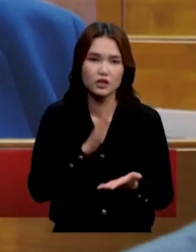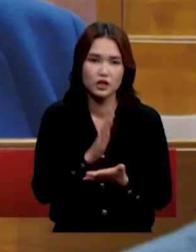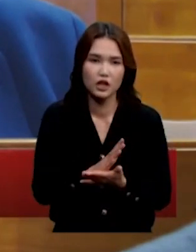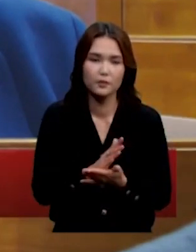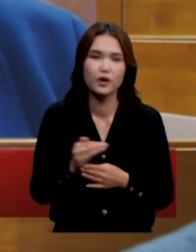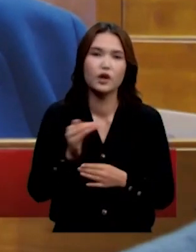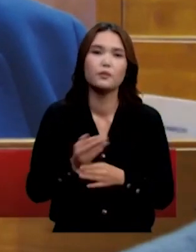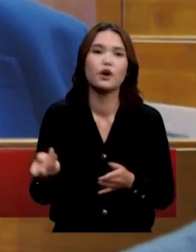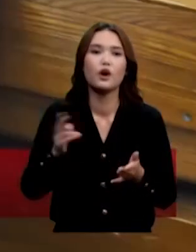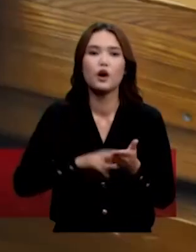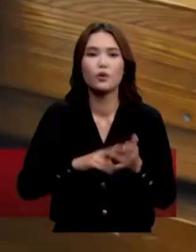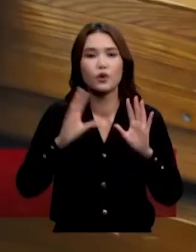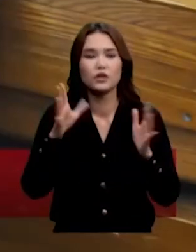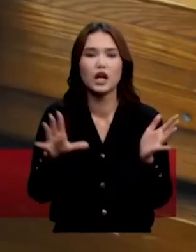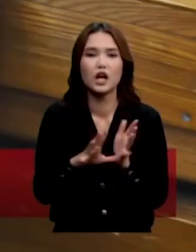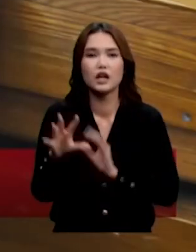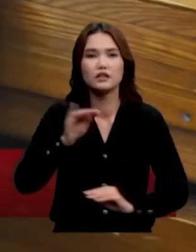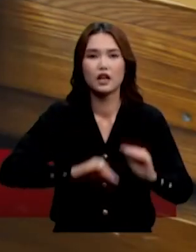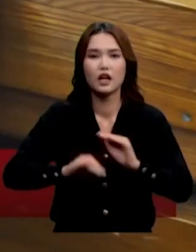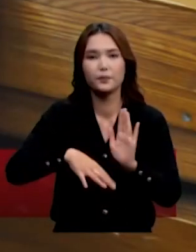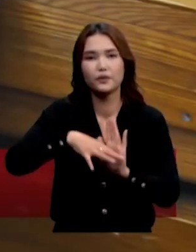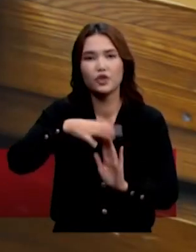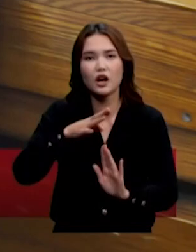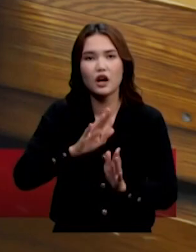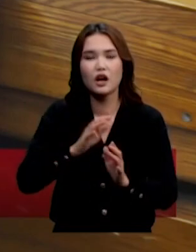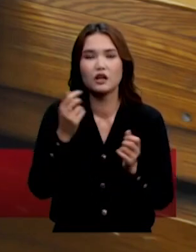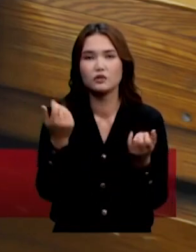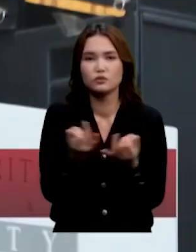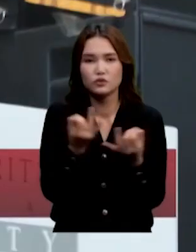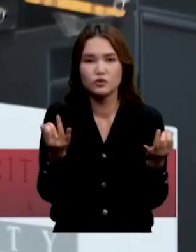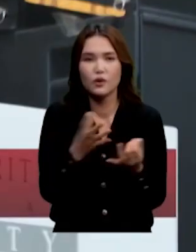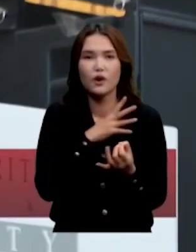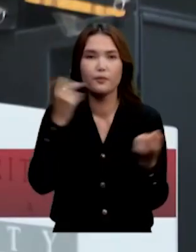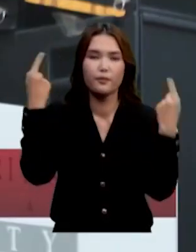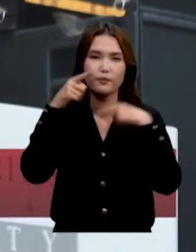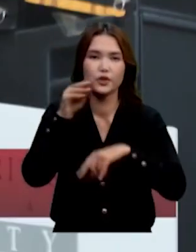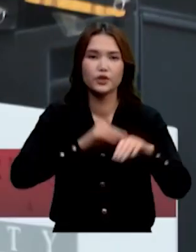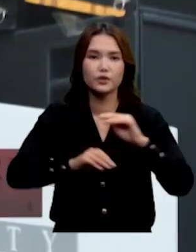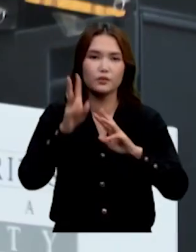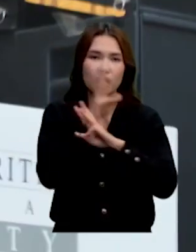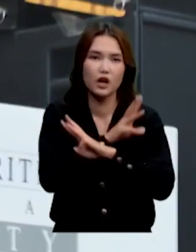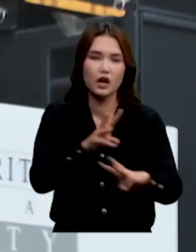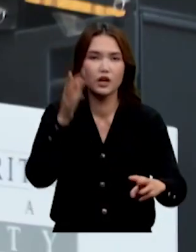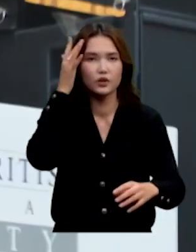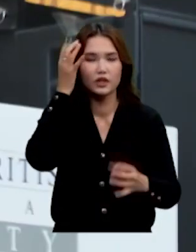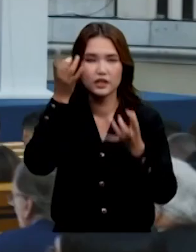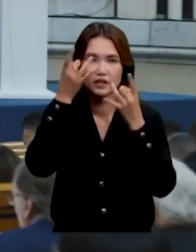соң Орталық Азиядағы энергетика саласын жақсарту жолдары анықталып, инфрақұрылымды қаржыландыру көздері